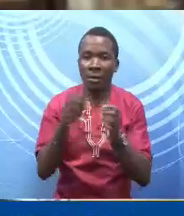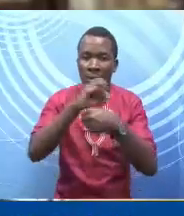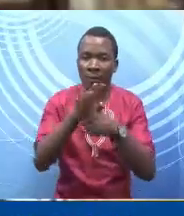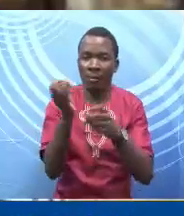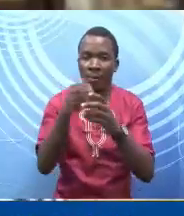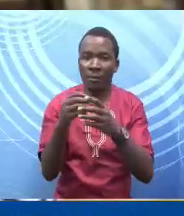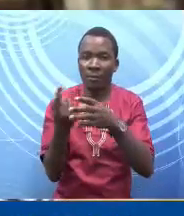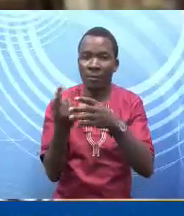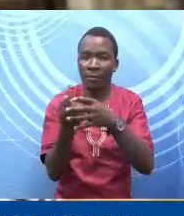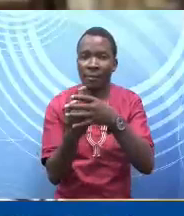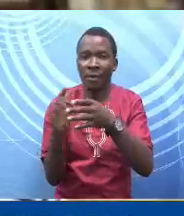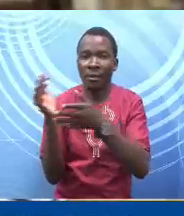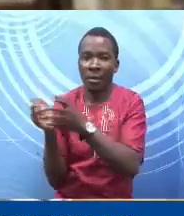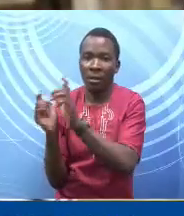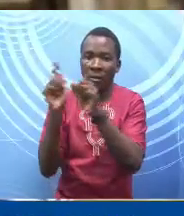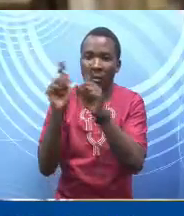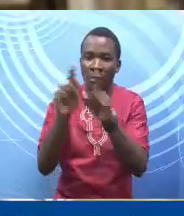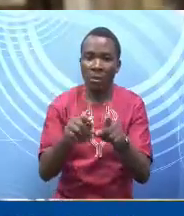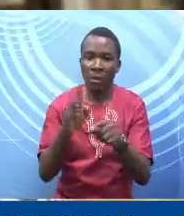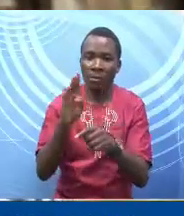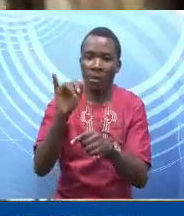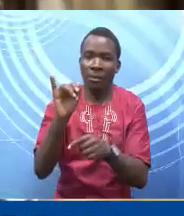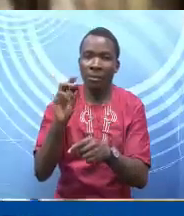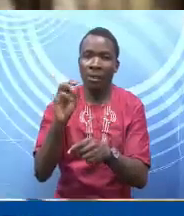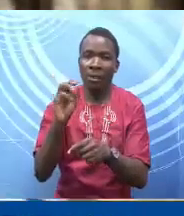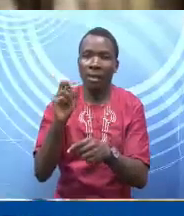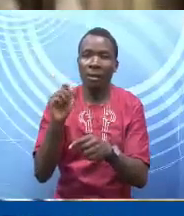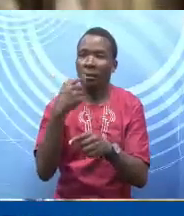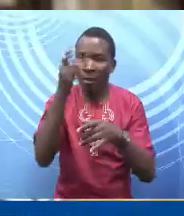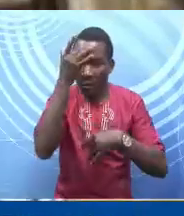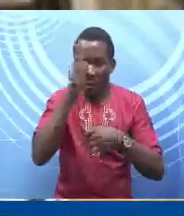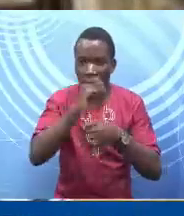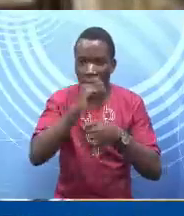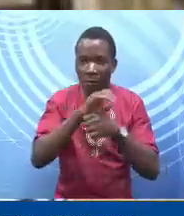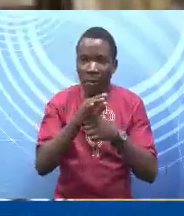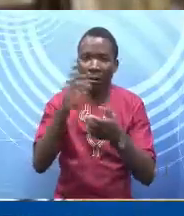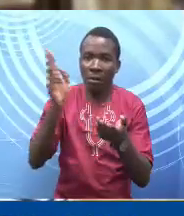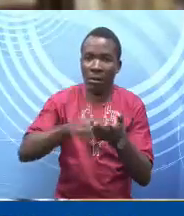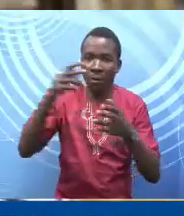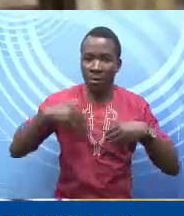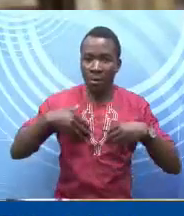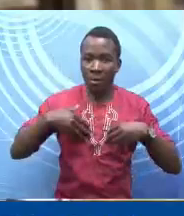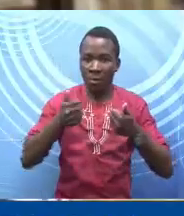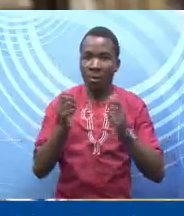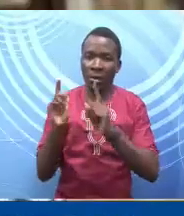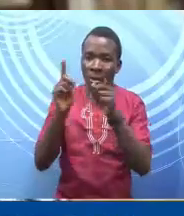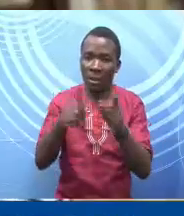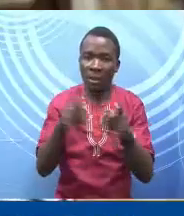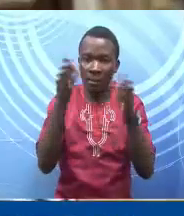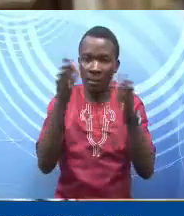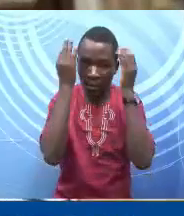kato dusubizwa mu Byimana bavuze ko turwaye COVID aho bemereje ko dukiriye. Nagiye kuburana ubu